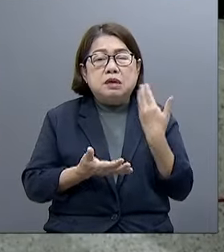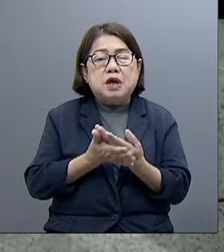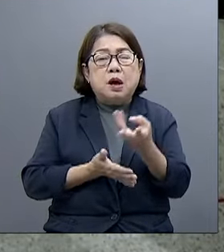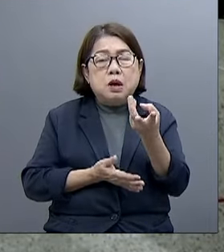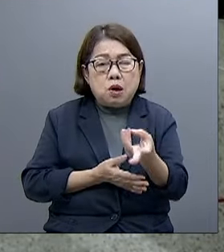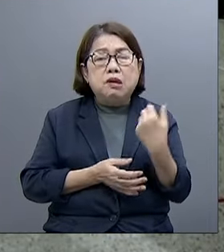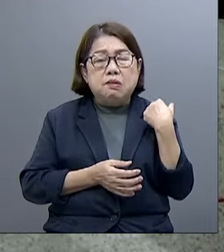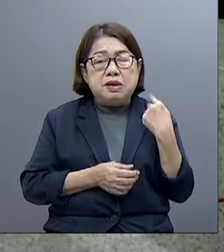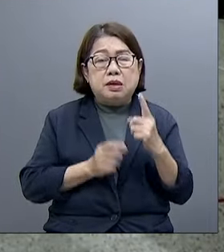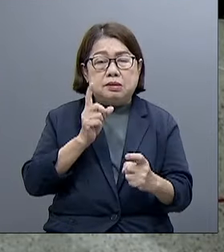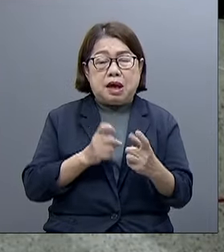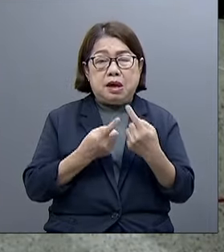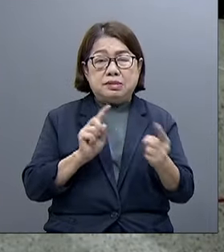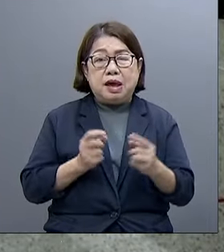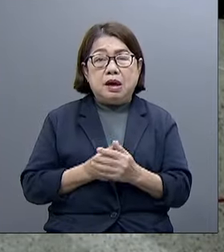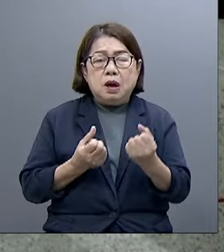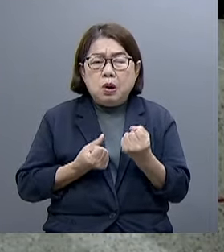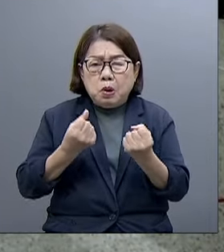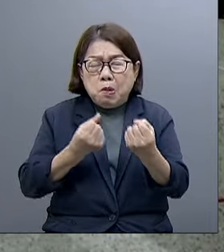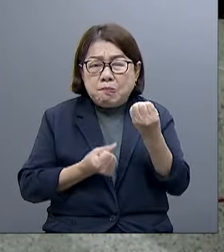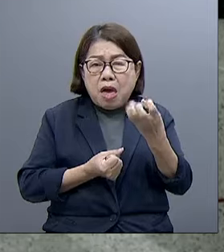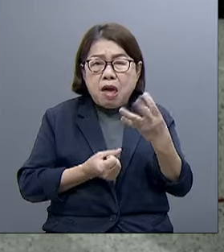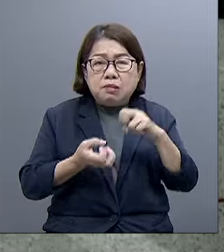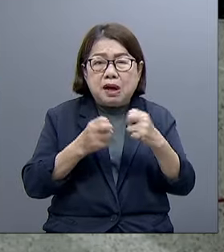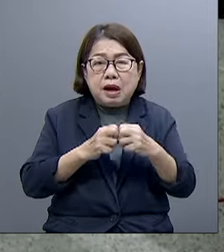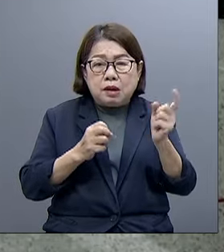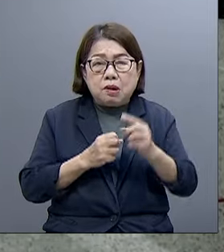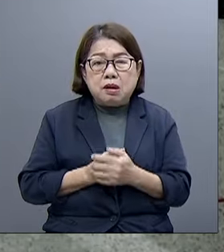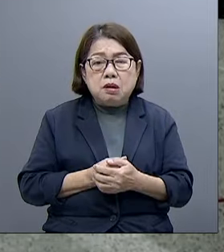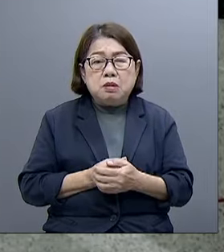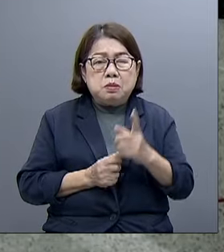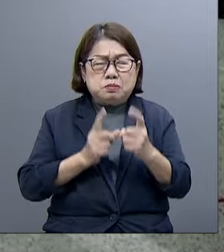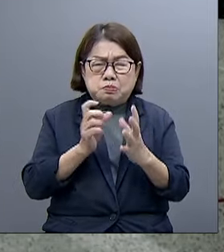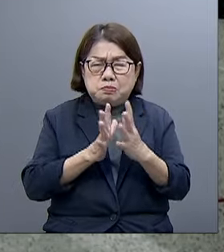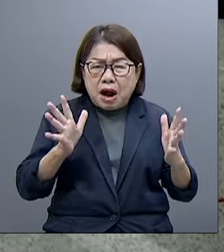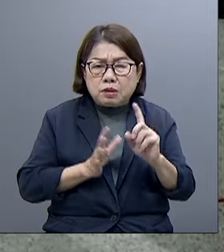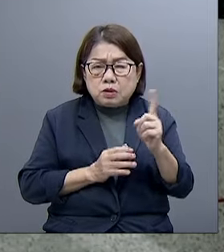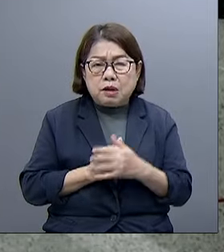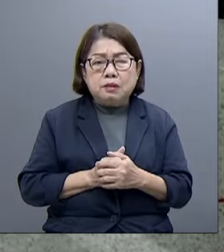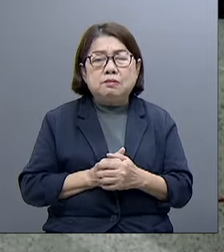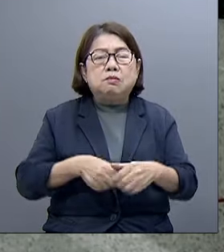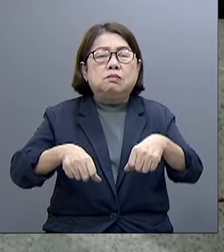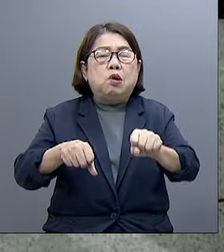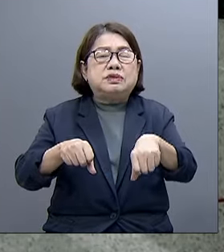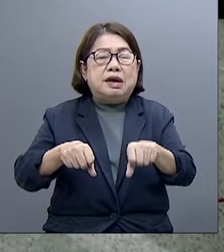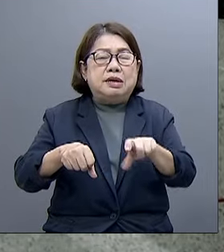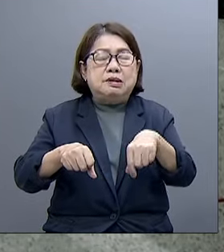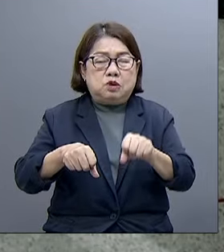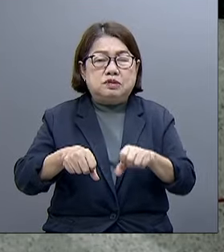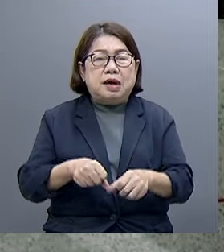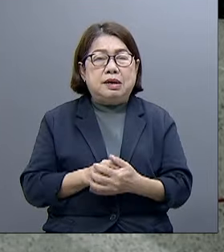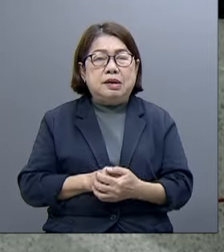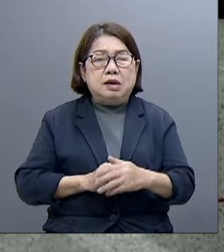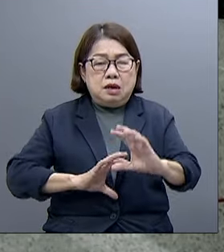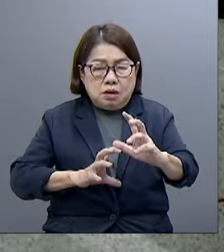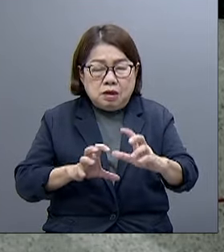ะขณะที่ประเภทของยานพาหนะที่มักจะเกิดอุบัติเหตุจนทำให้มีผู้เสียชีวิตมากที่สุดนะคะคือรถจักรยานยนต์รถ2ล้อและรถ